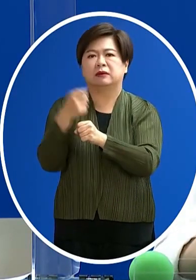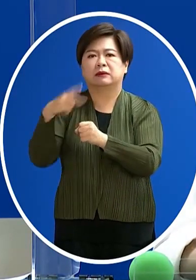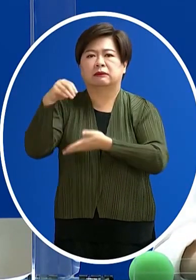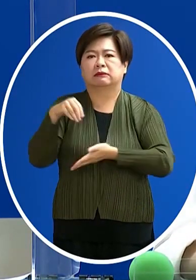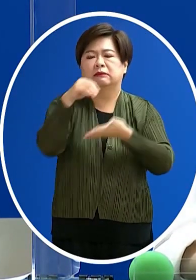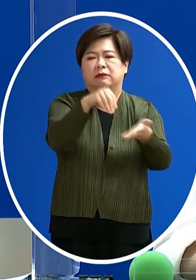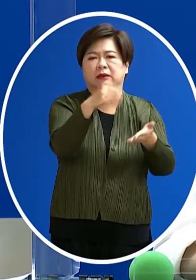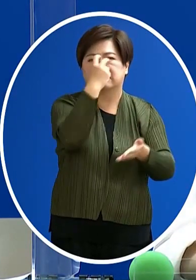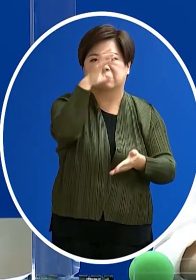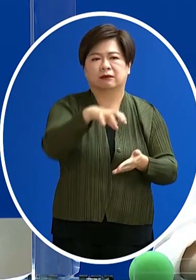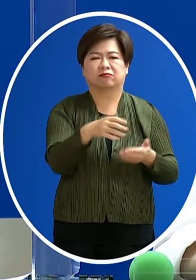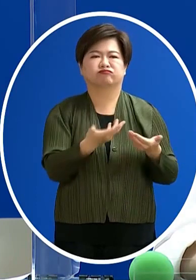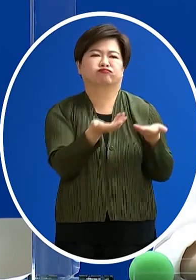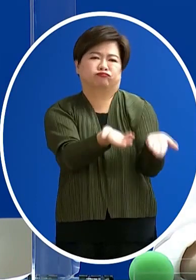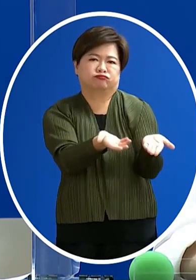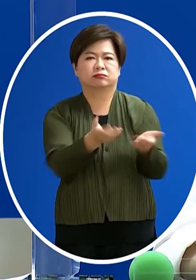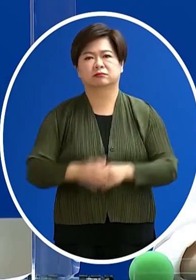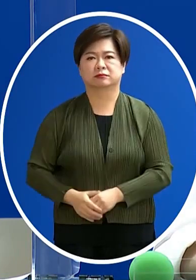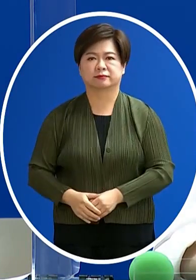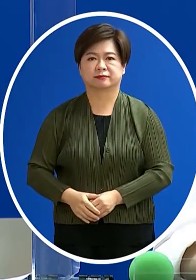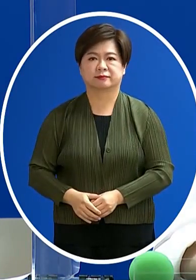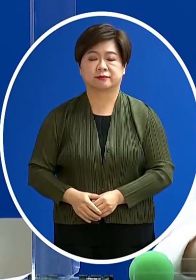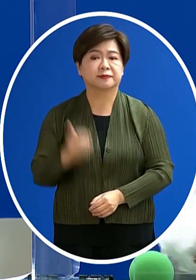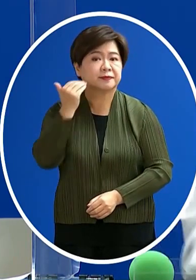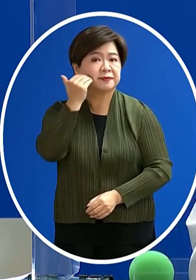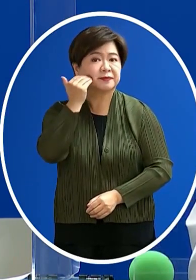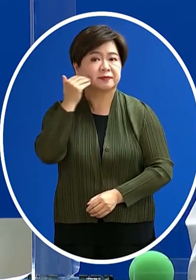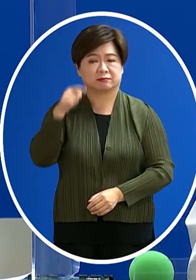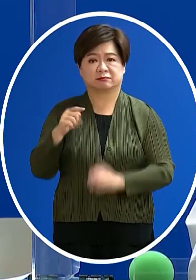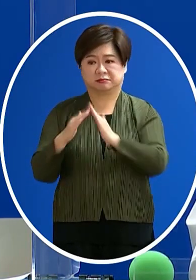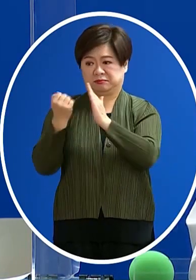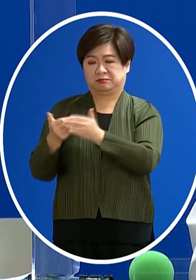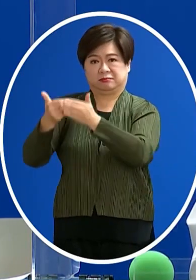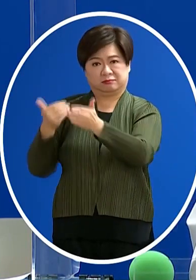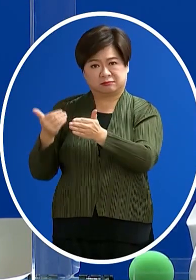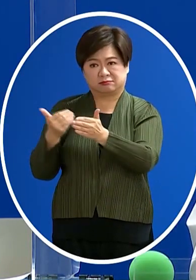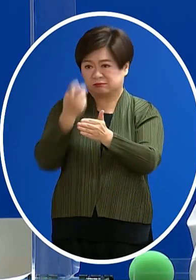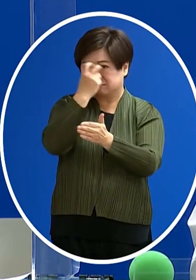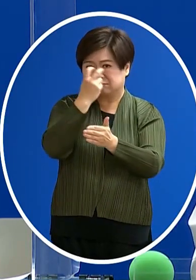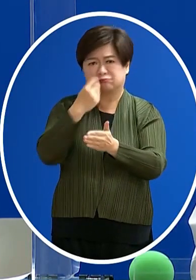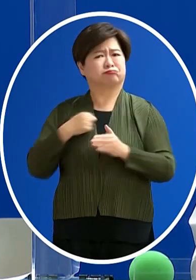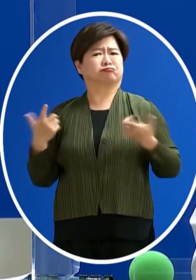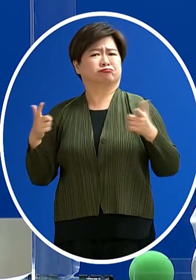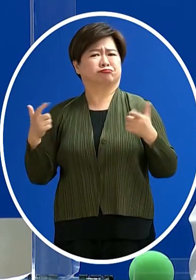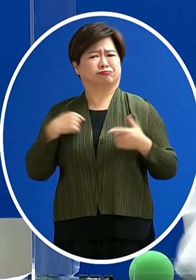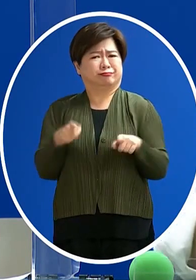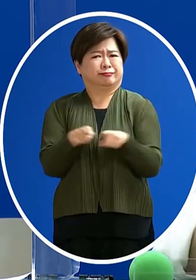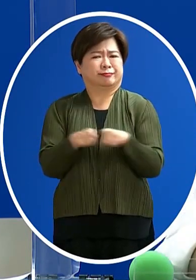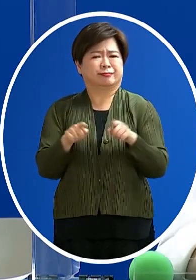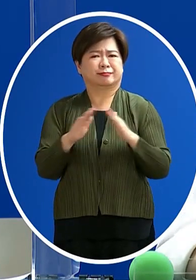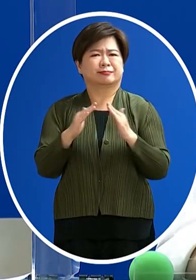采检院所交给院所人员哦。那如果说是非居家隔离且非居家检疫者哦，那就